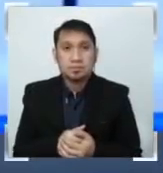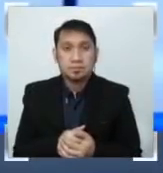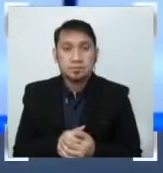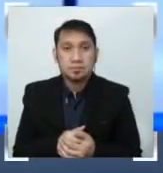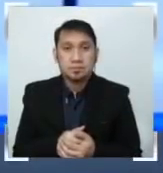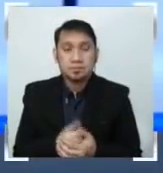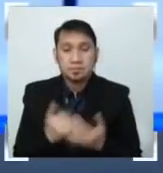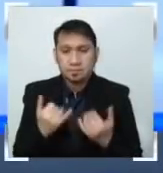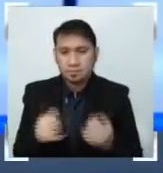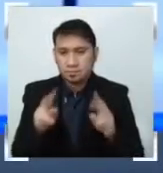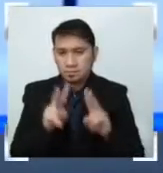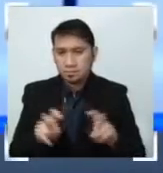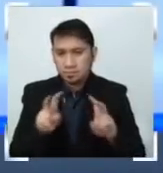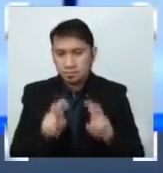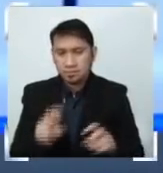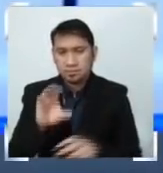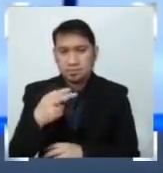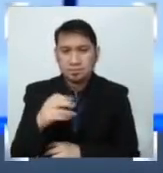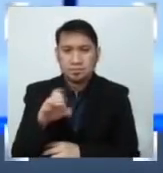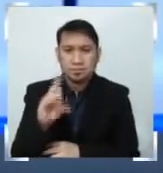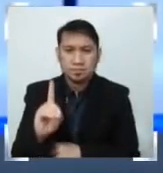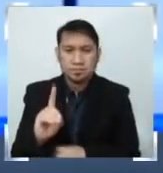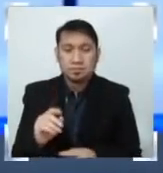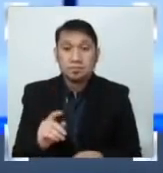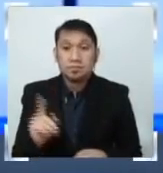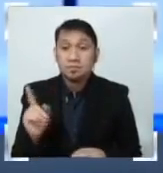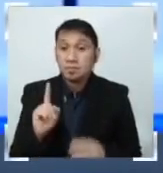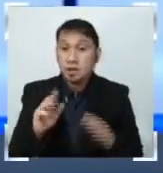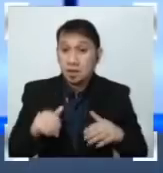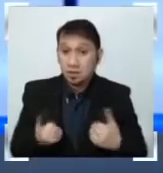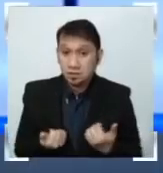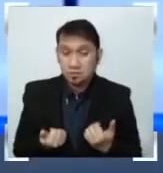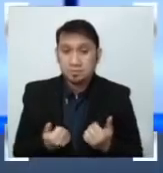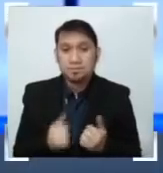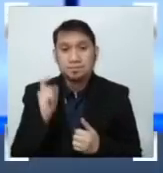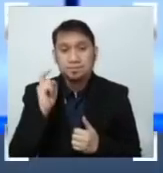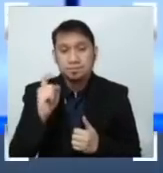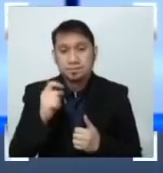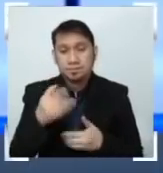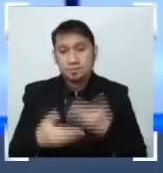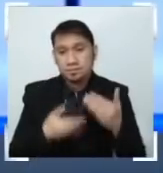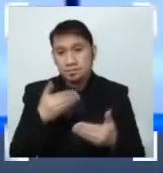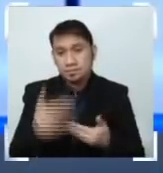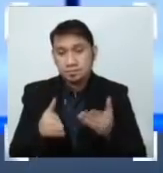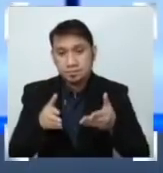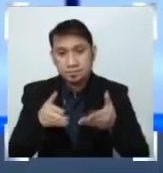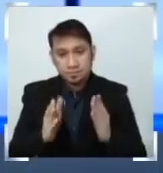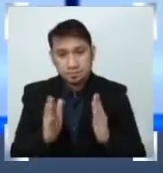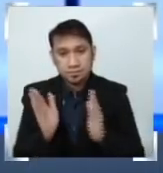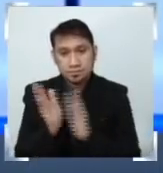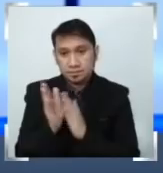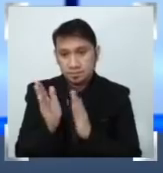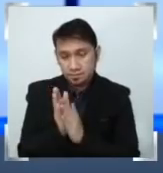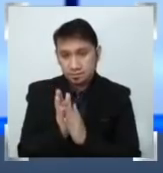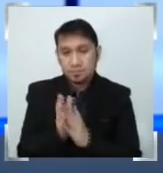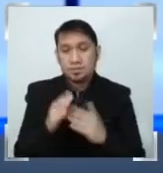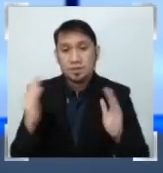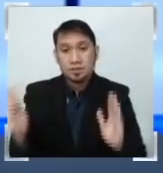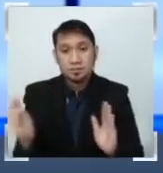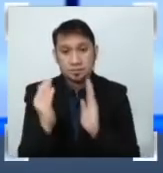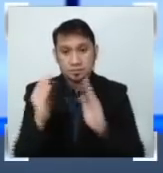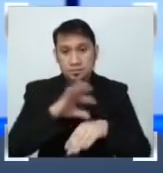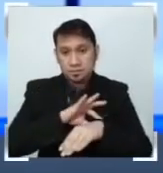Pinag-aaralan ng Commission on Higher Education o CHED kung paano papabilis ang proseso para payagan na ang mga eskwelahan na mag-face-to-face